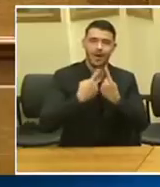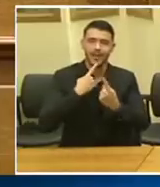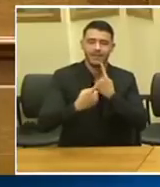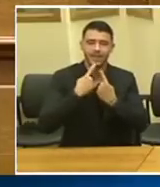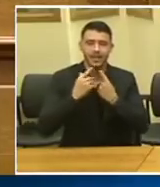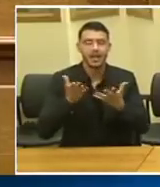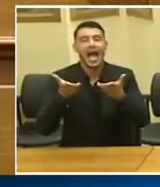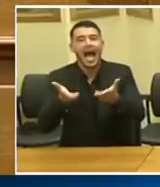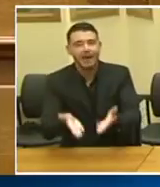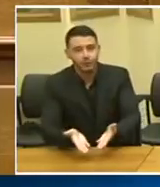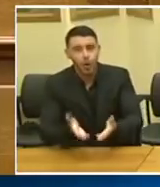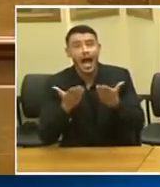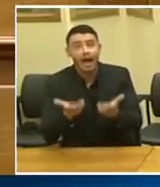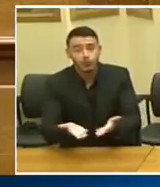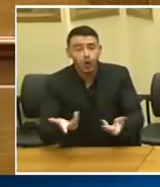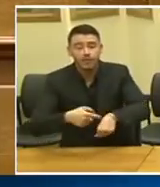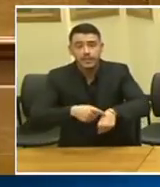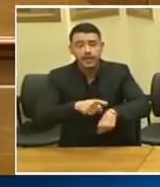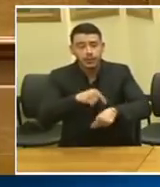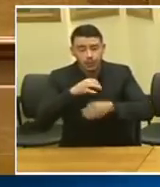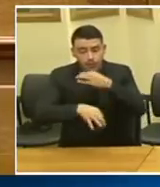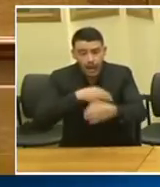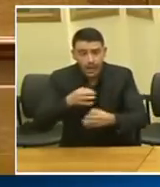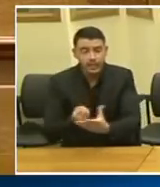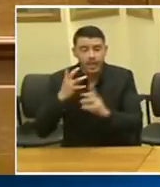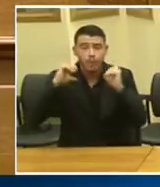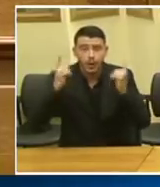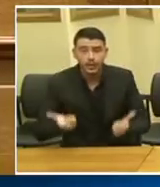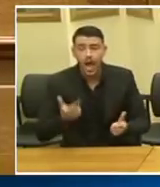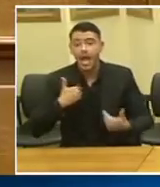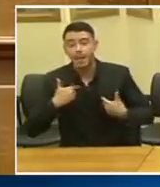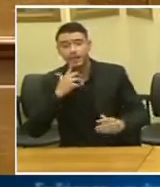και αυτό είναι που δεν αντέχετε. Αυτό είναι που δεν μπορείτε.